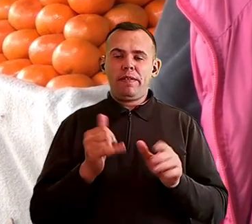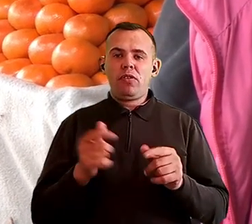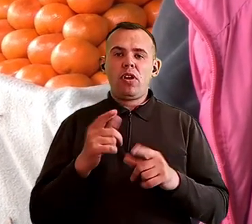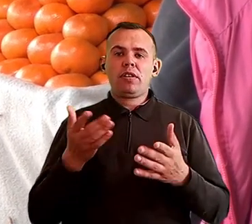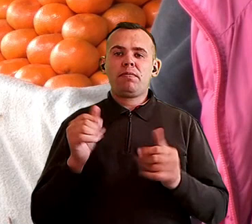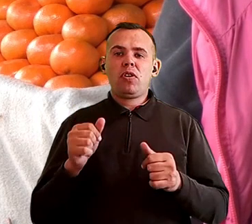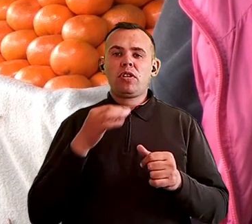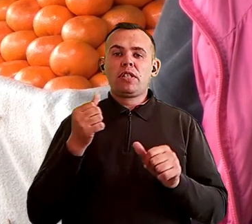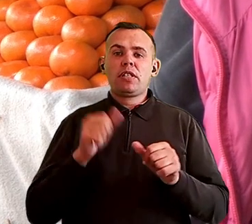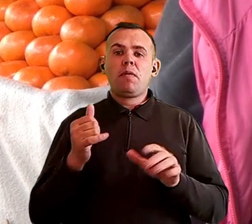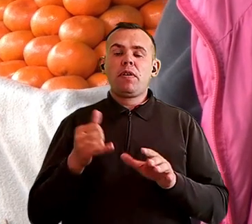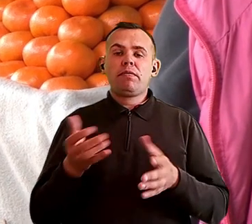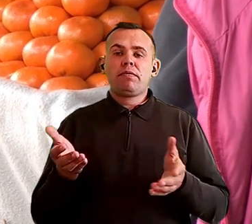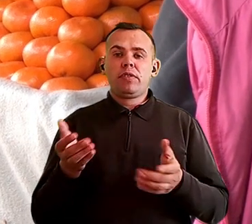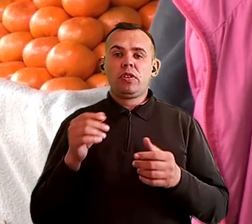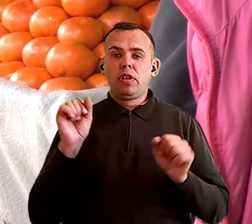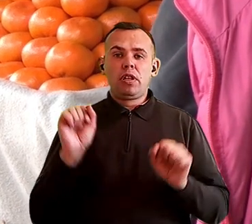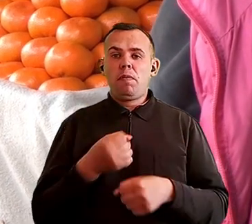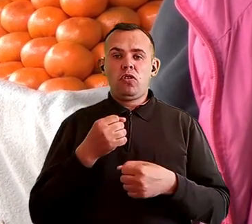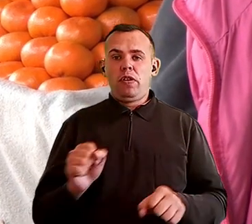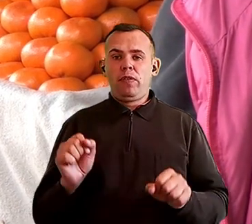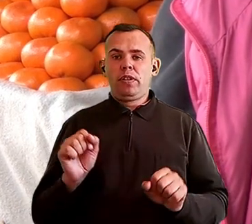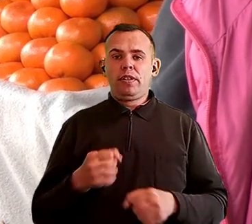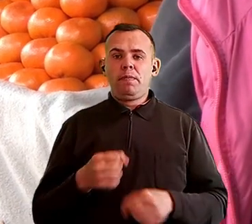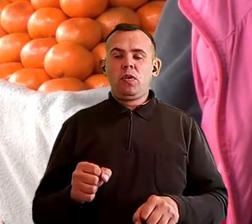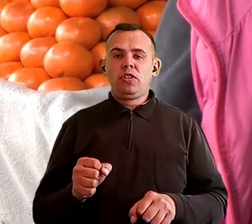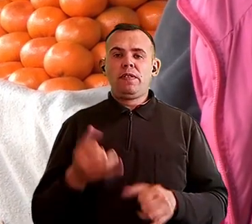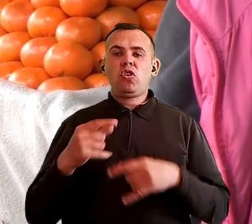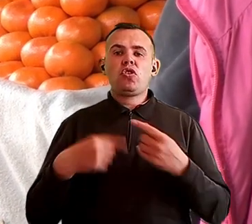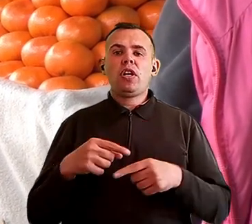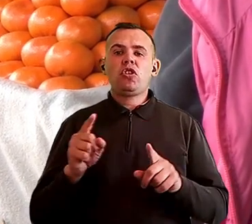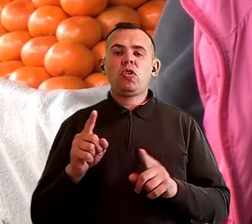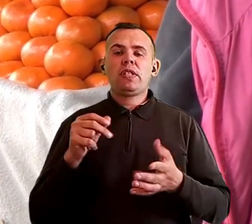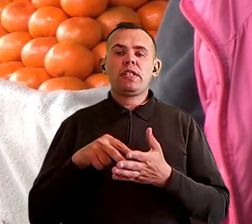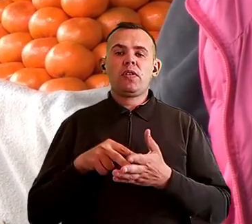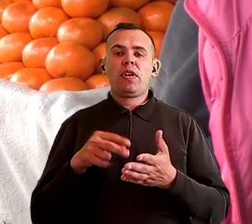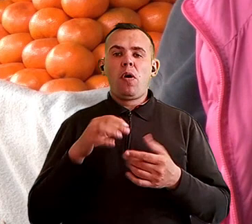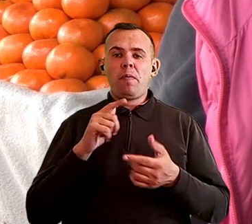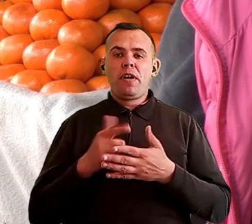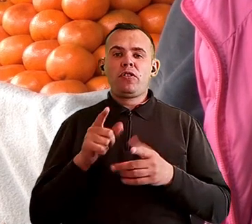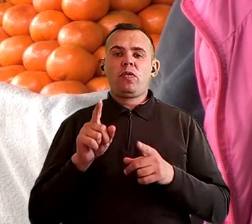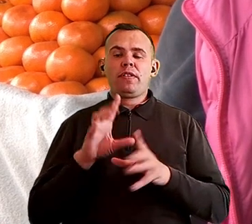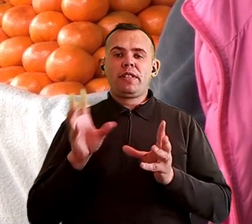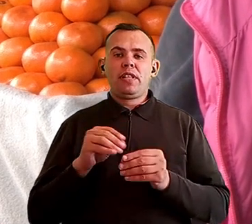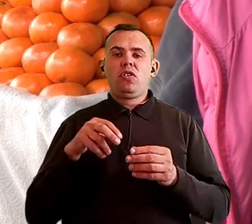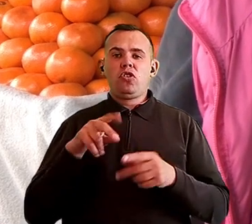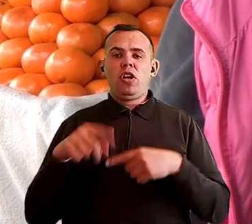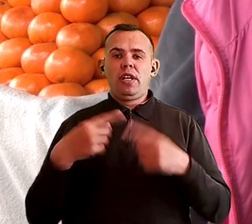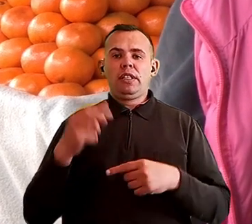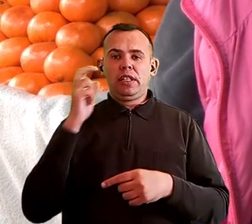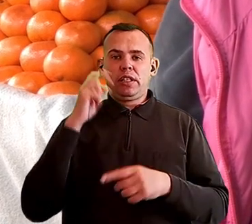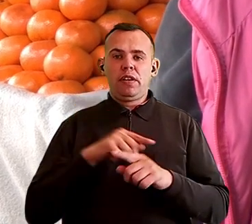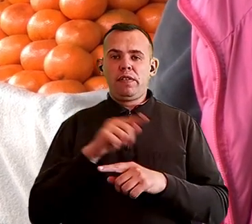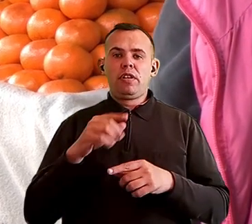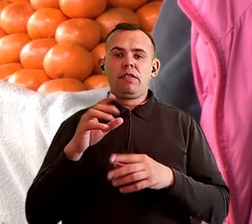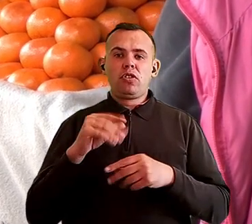заправитися неможливо. І через що такі ціни? І опять же ж таки, воно все йшло через Київ. Все йшло через